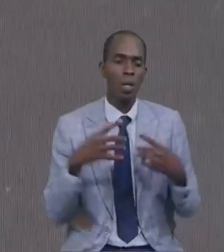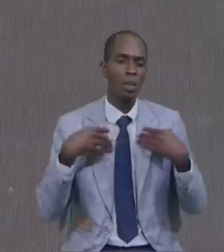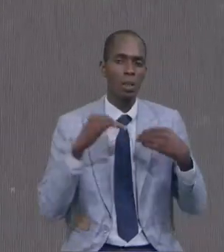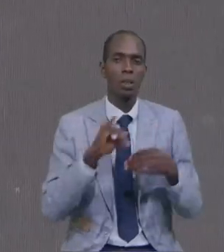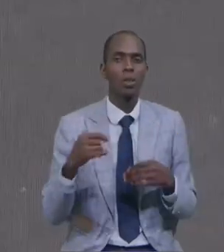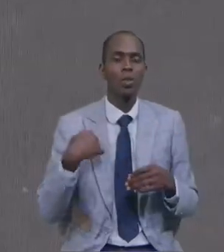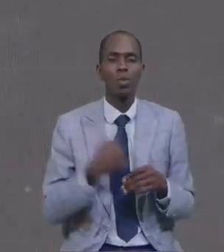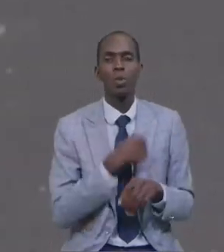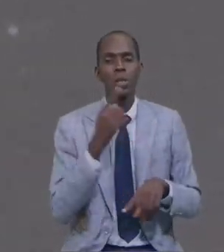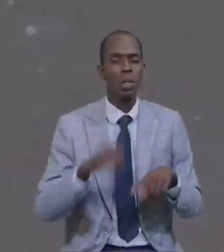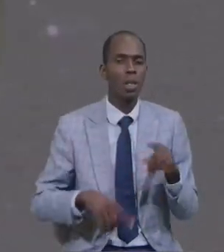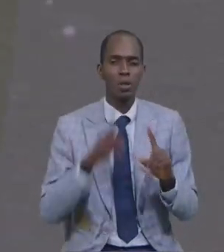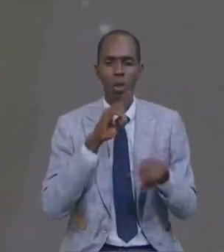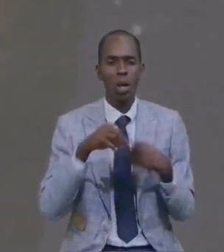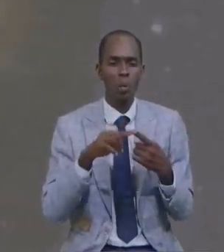des miracles.